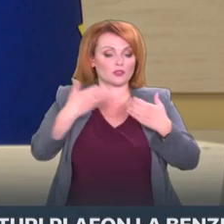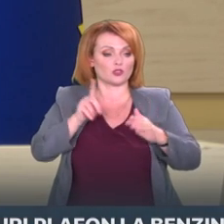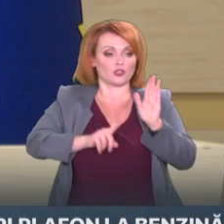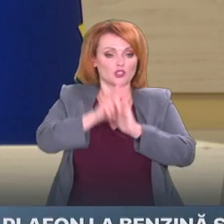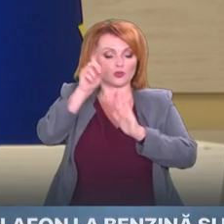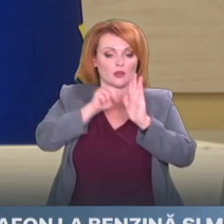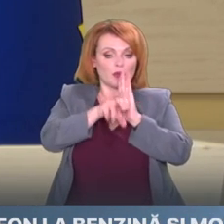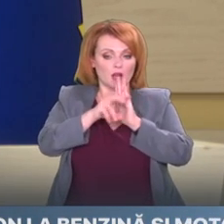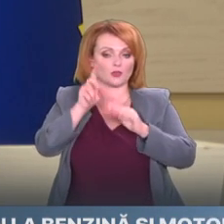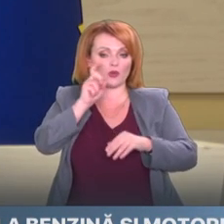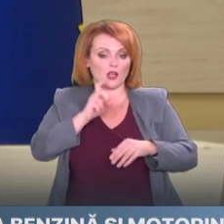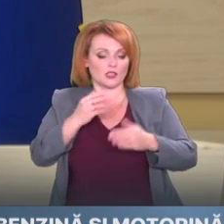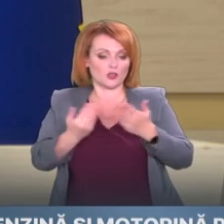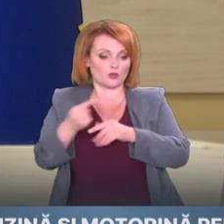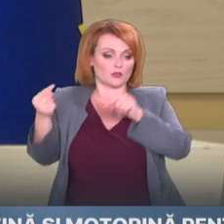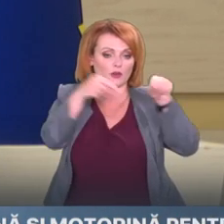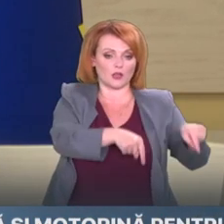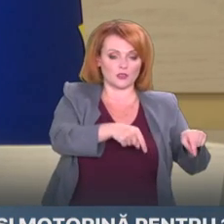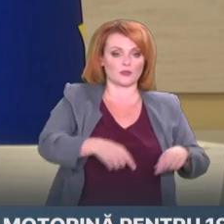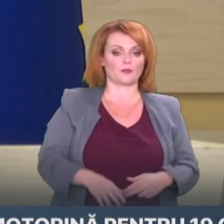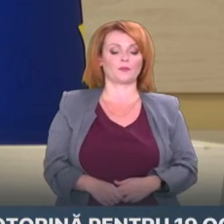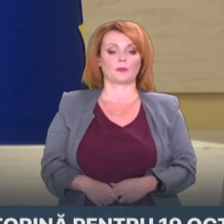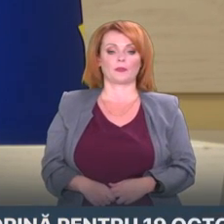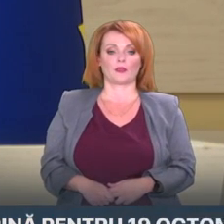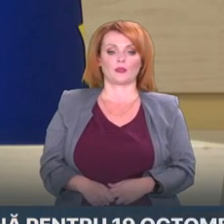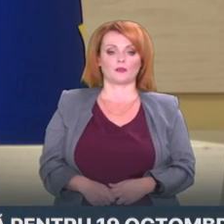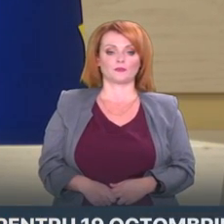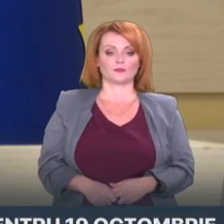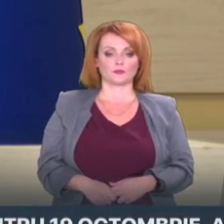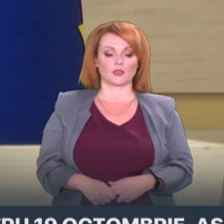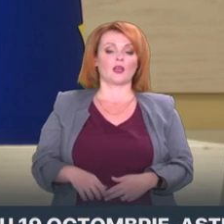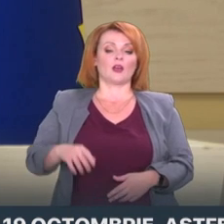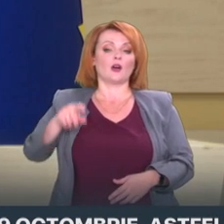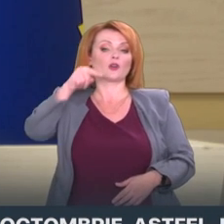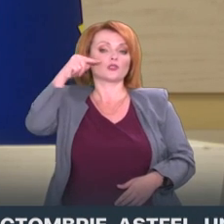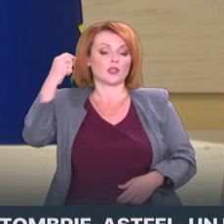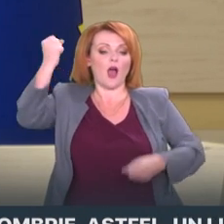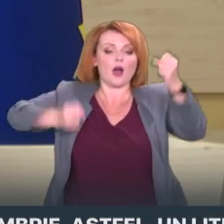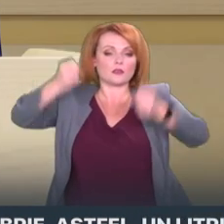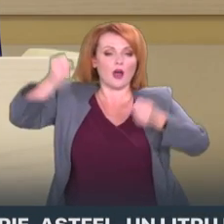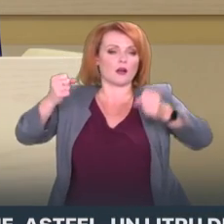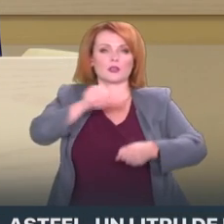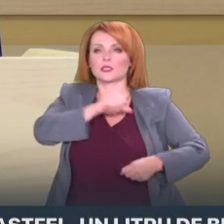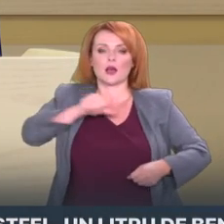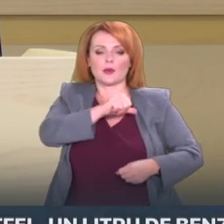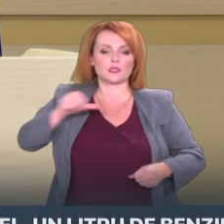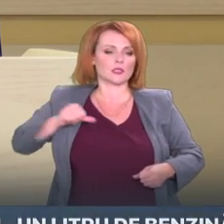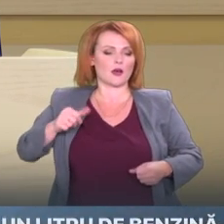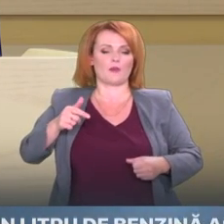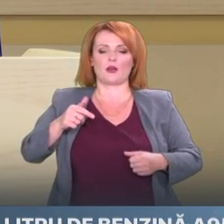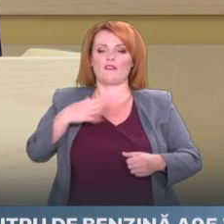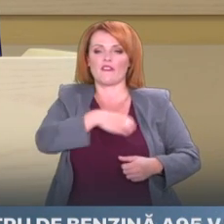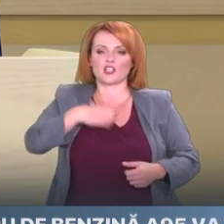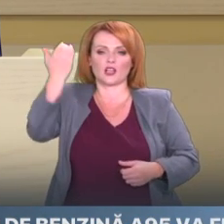Federația Rusă a schimbat tactica, atac obiective strategice, infrastructura critică, stații